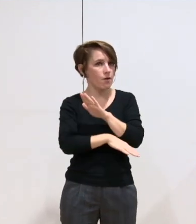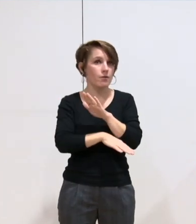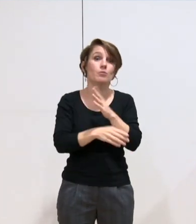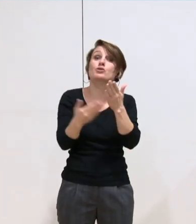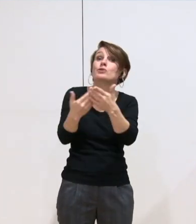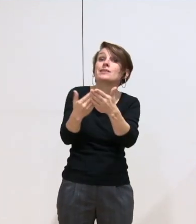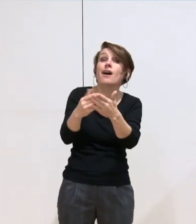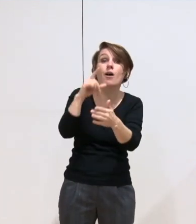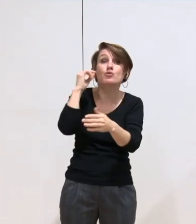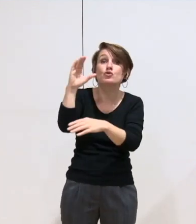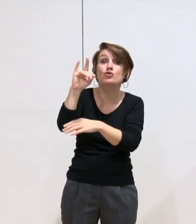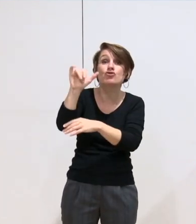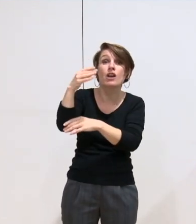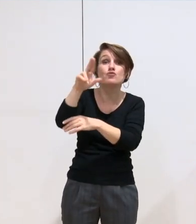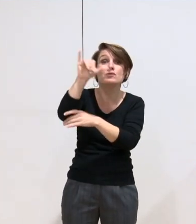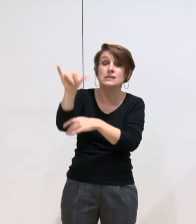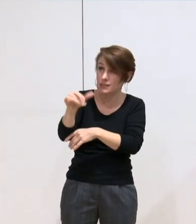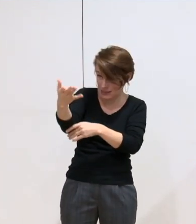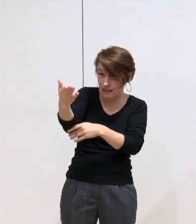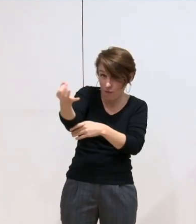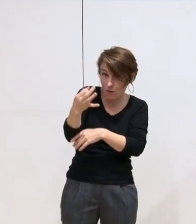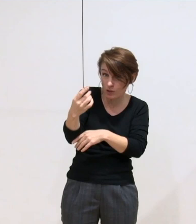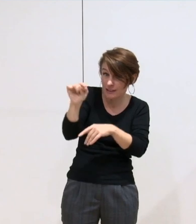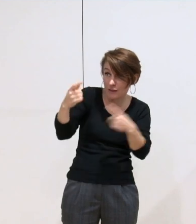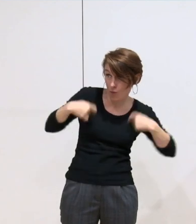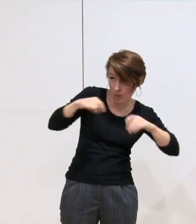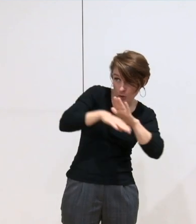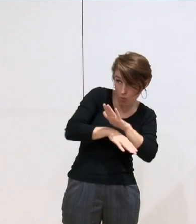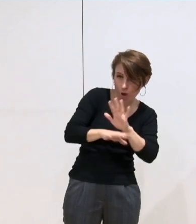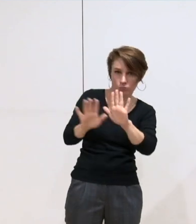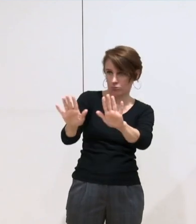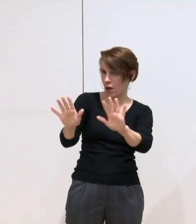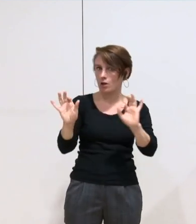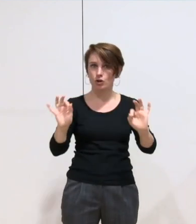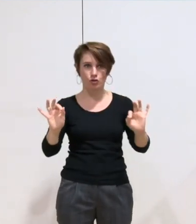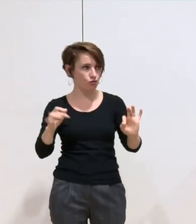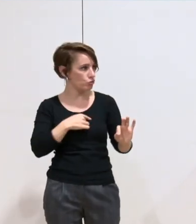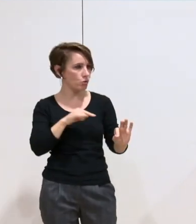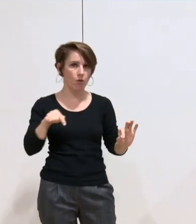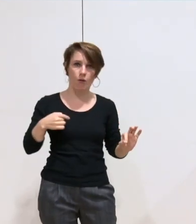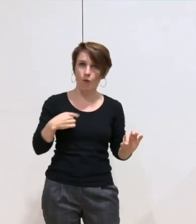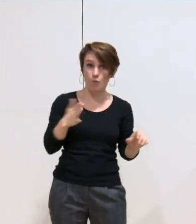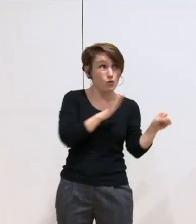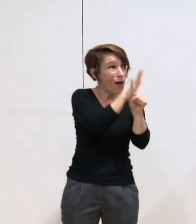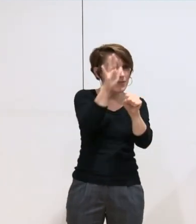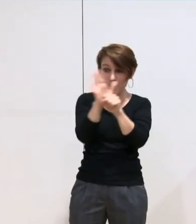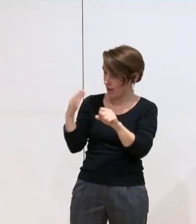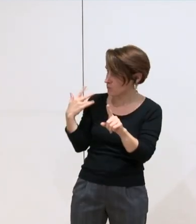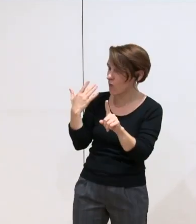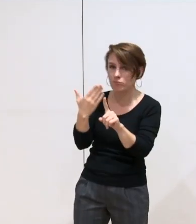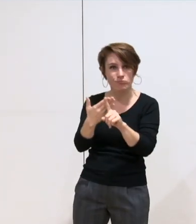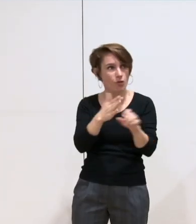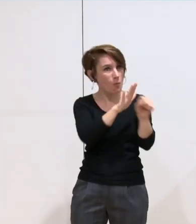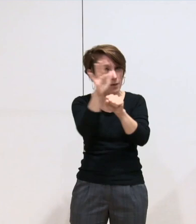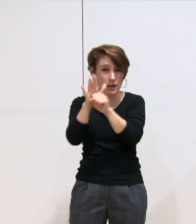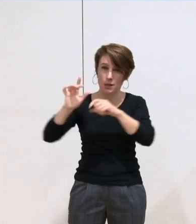Monsieur Chamussy, que vous transmettez, en termes de sobriété, je crois qu'il y a vraiment eu cet